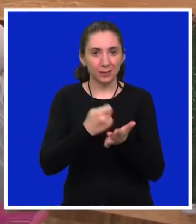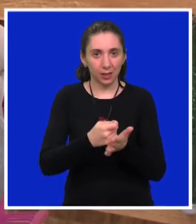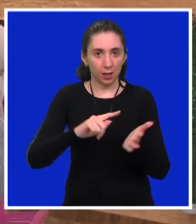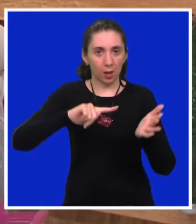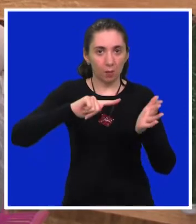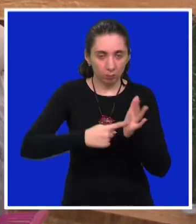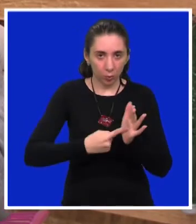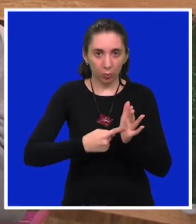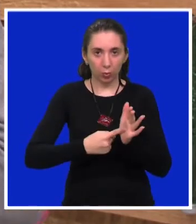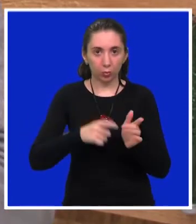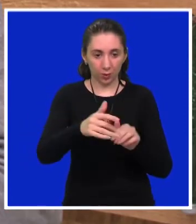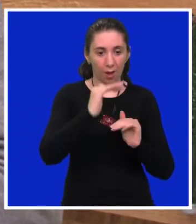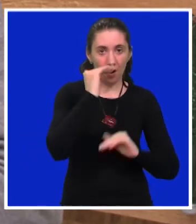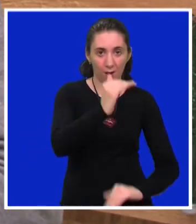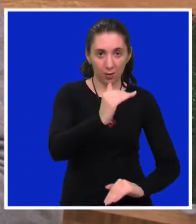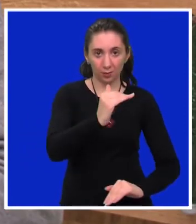cijena pomnožena sa